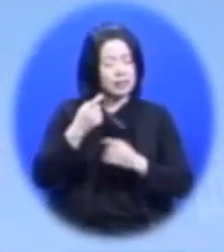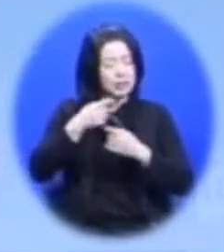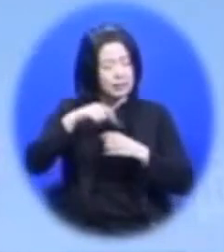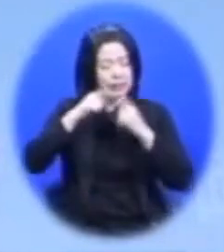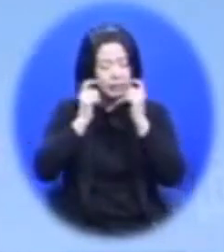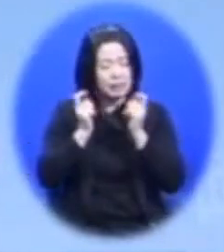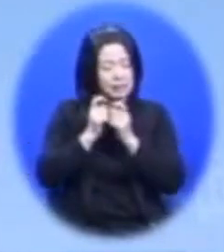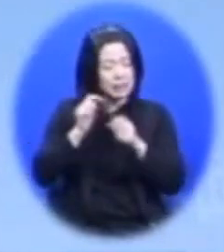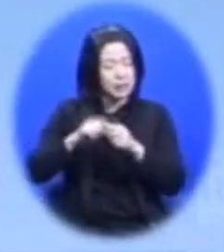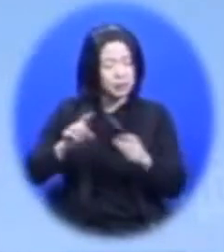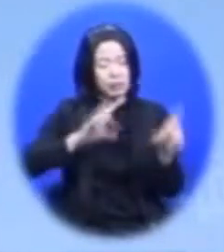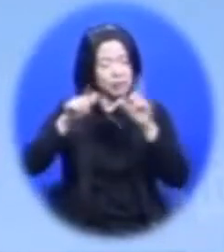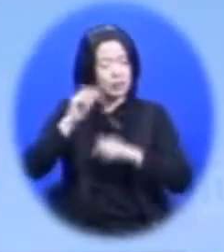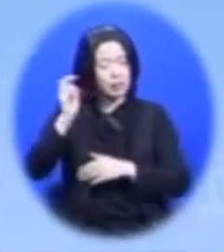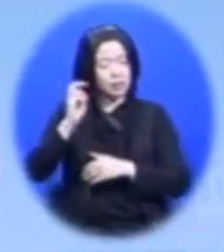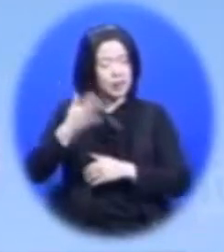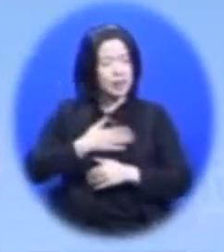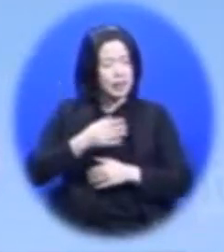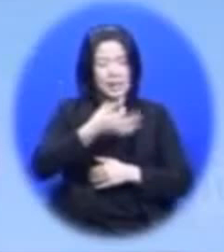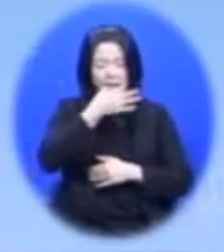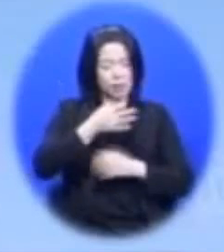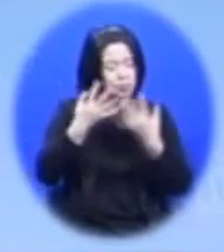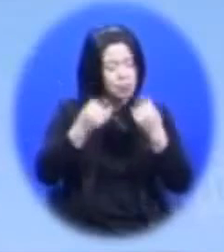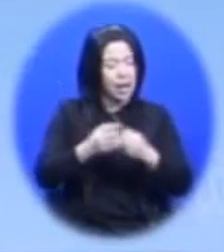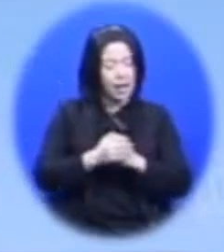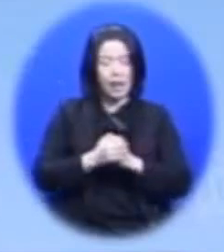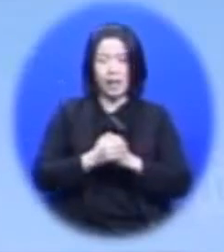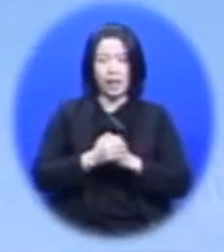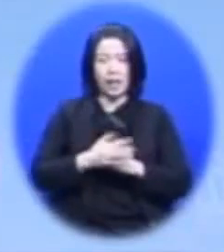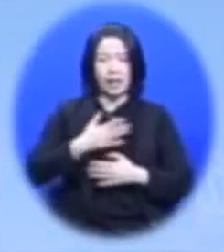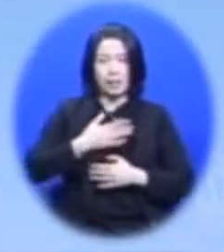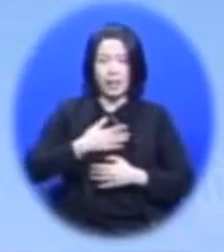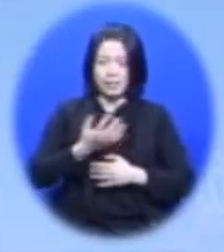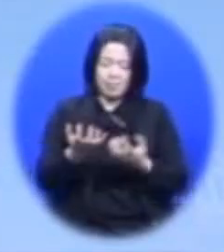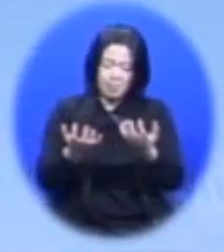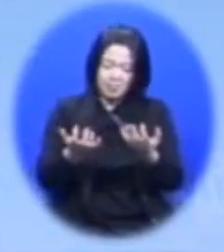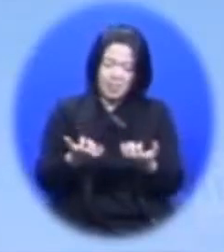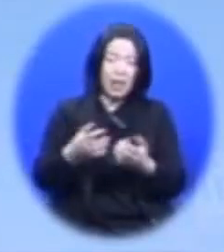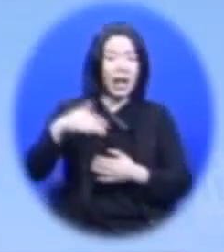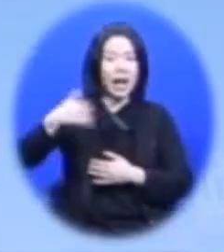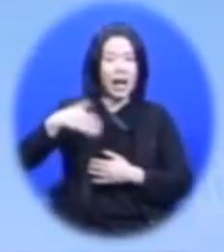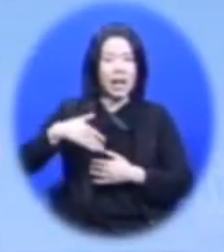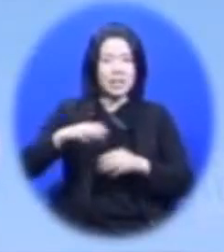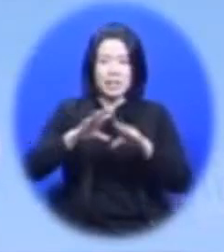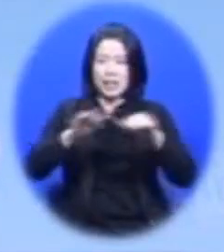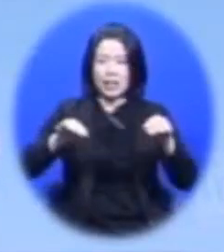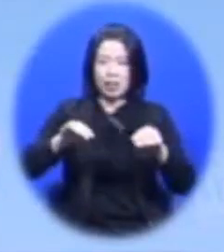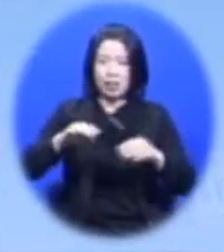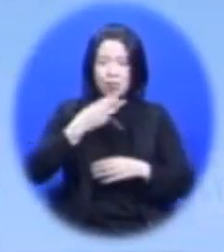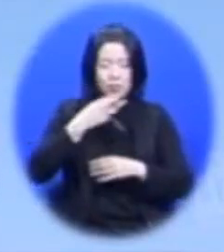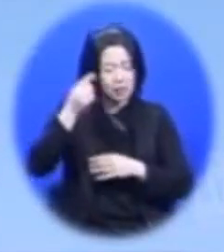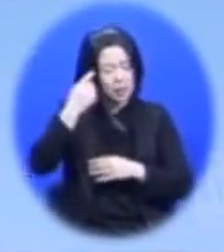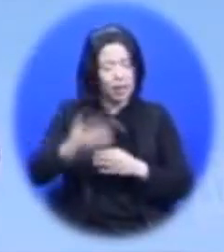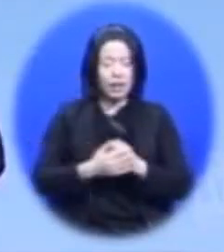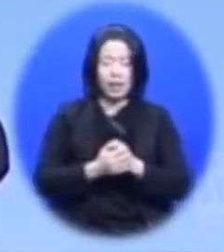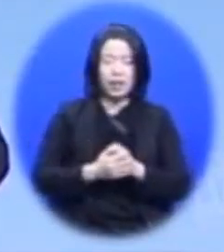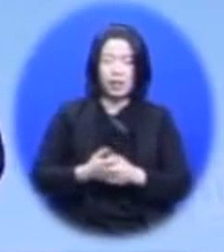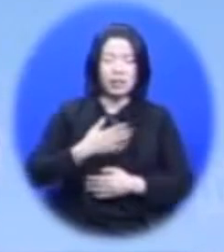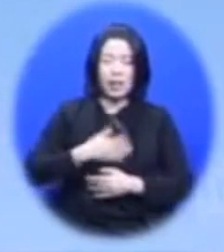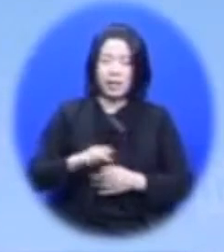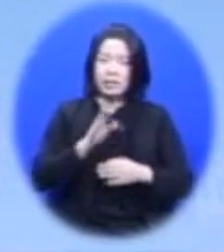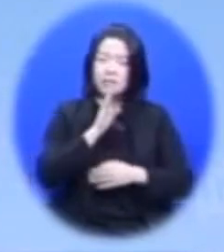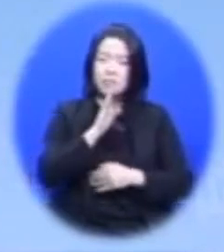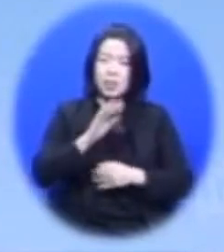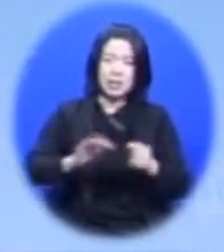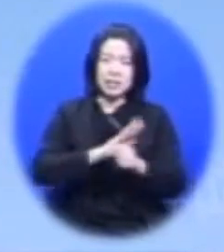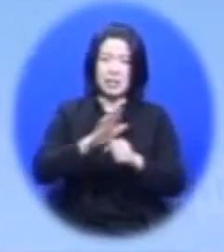봐. 나는 너무 욕심이 많아. 나는 인색함이 왜 아직도 이렇게 해결이 안 되지? 나는 정말